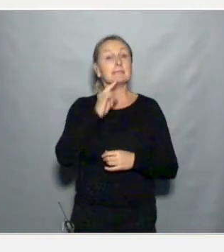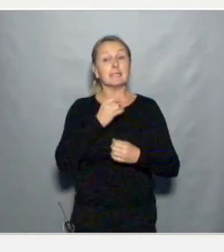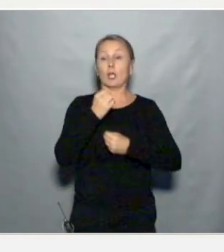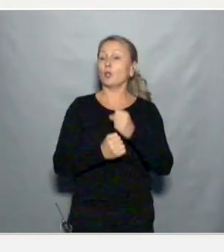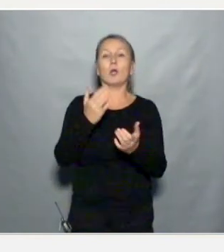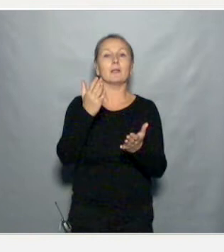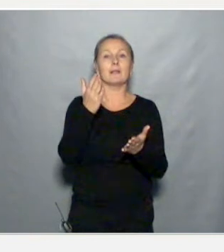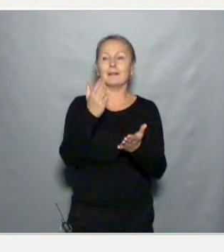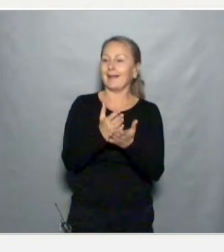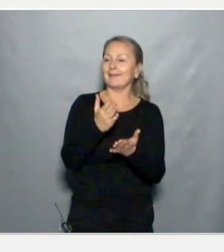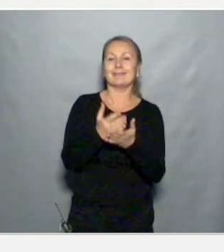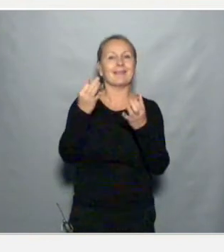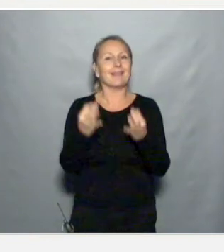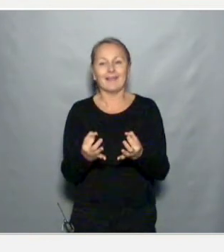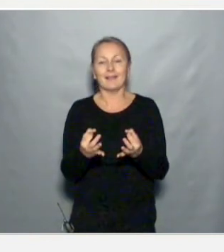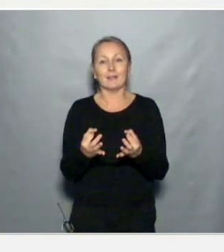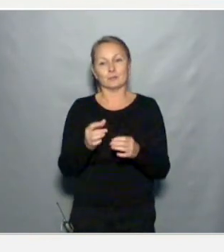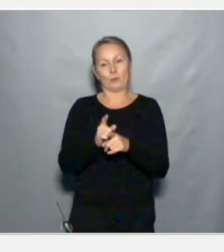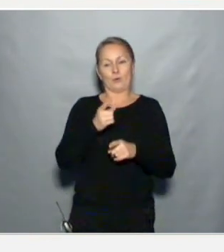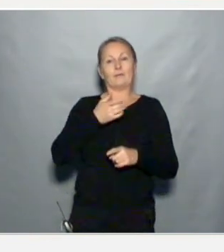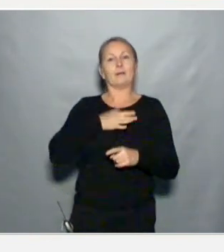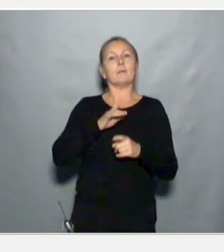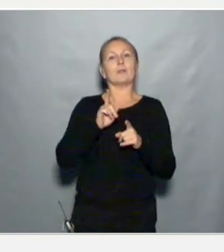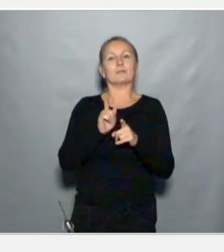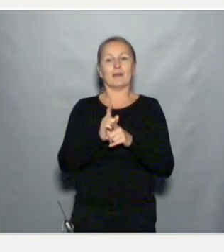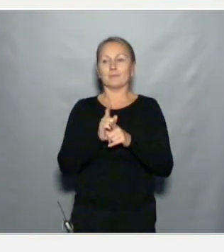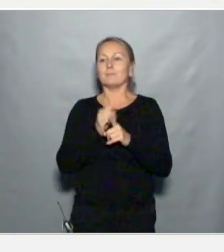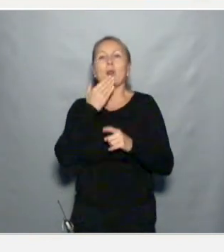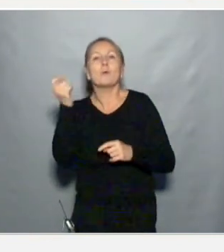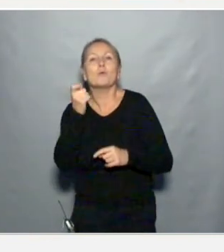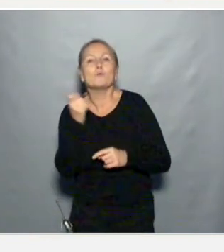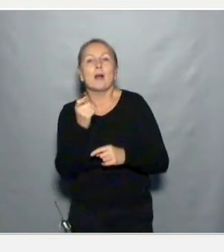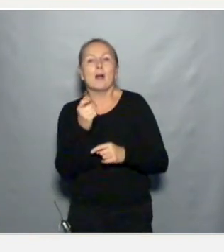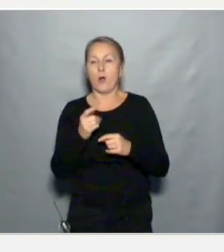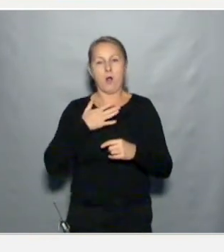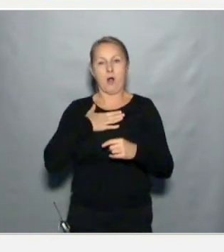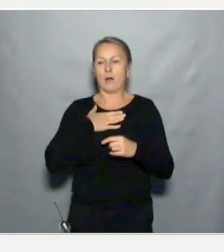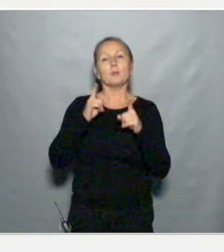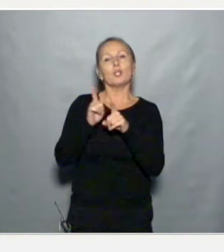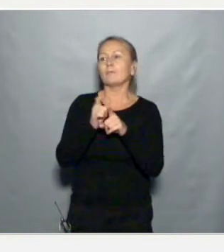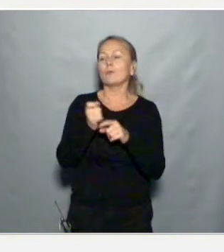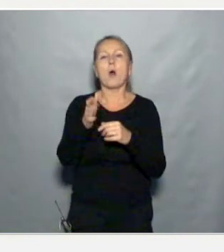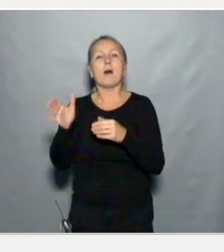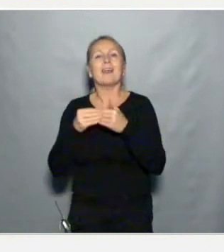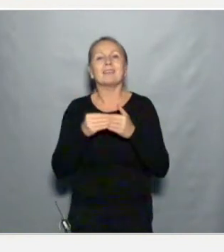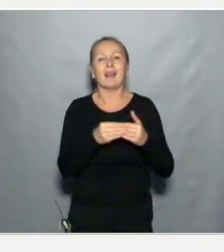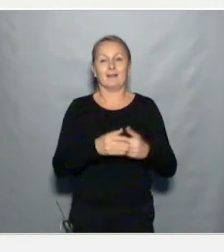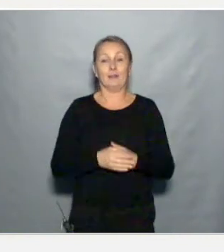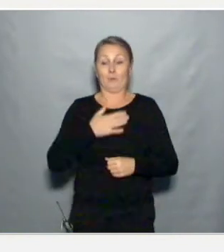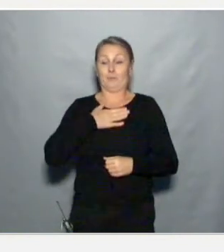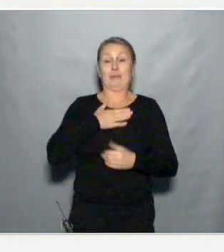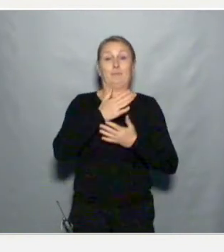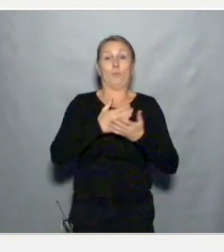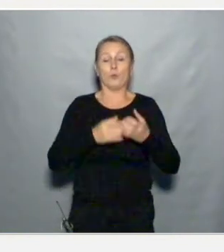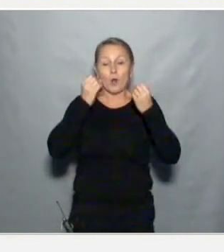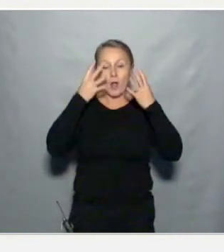gör rätt saker så vill man ju ändå vara bra på något. Och ha en betydelse. Och ha vänner. Och mitt sätt att